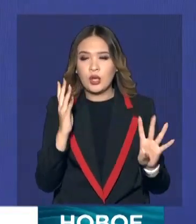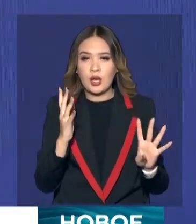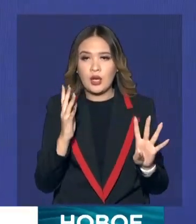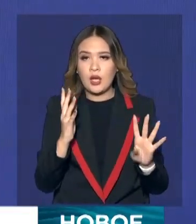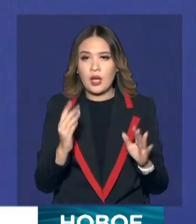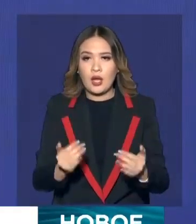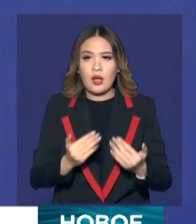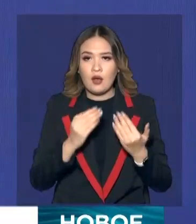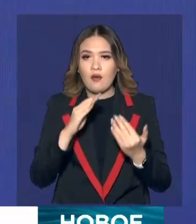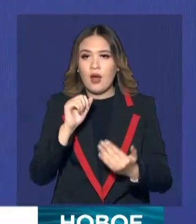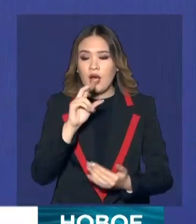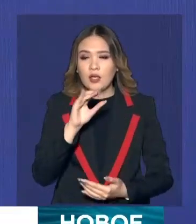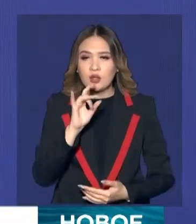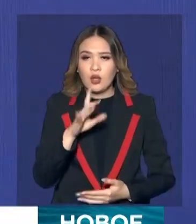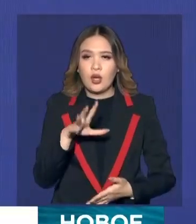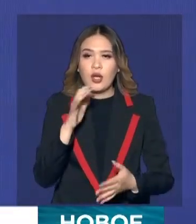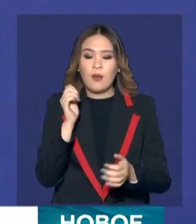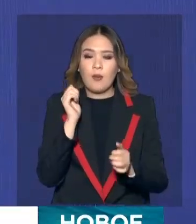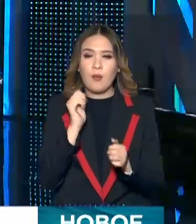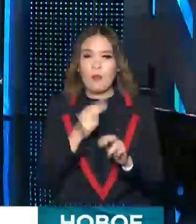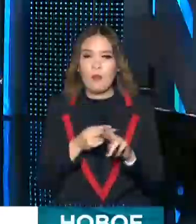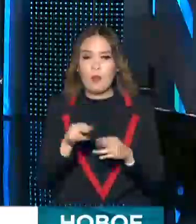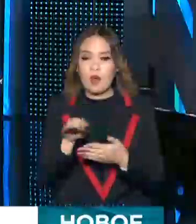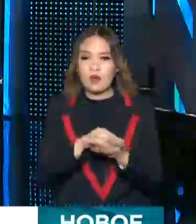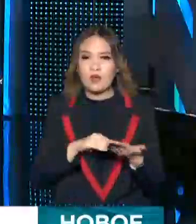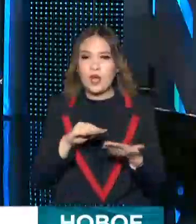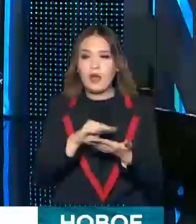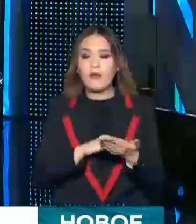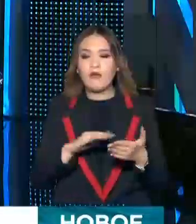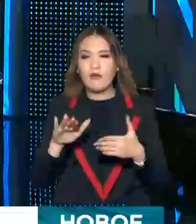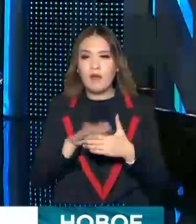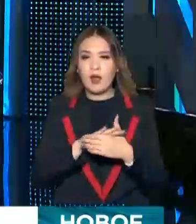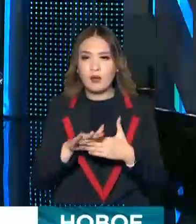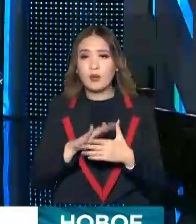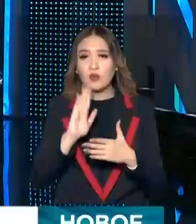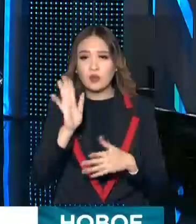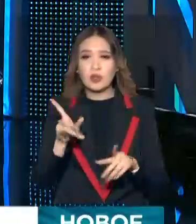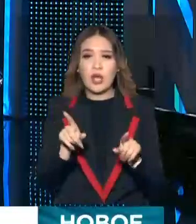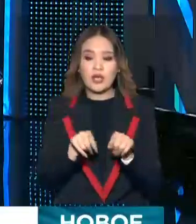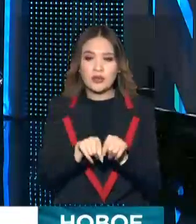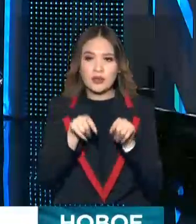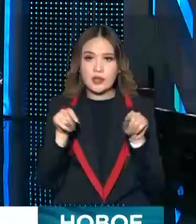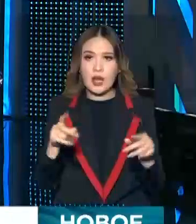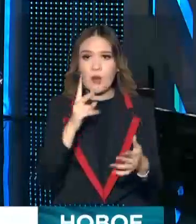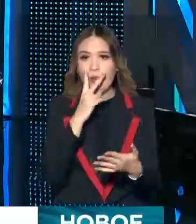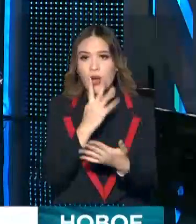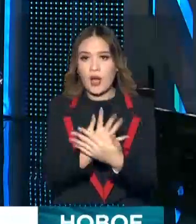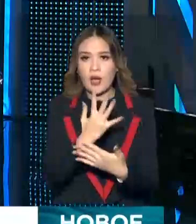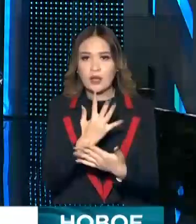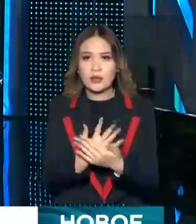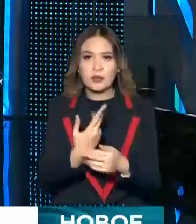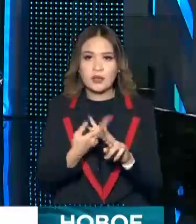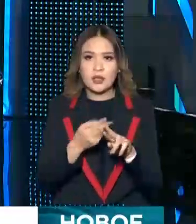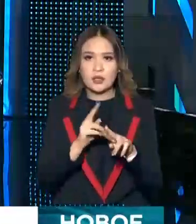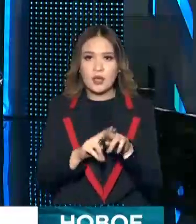значит, факторы дублирования, повторения фамилий. То есть все будет открыто, да, максимально и честно. И также, значит, будут